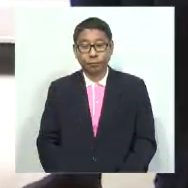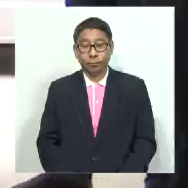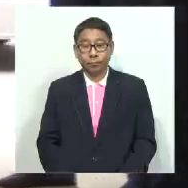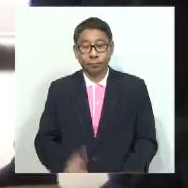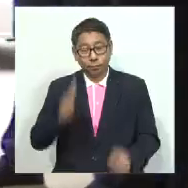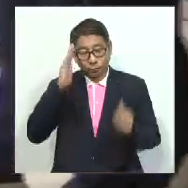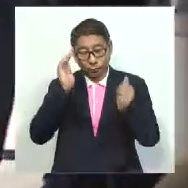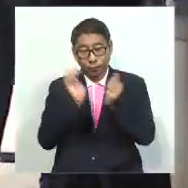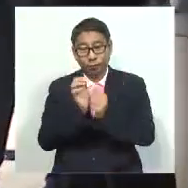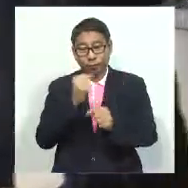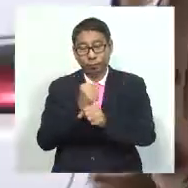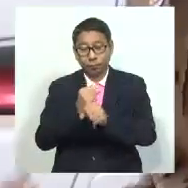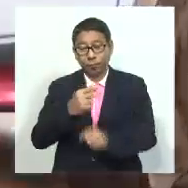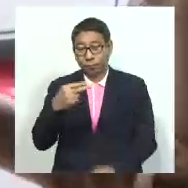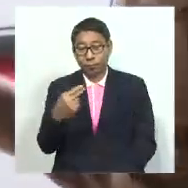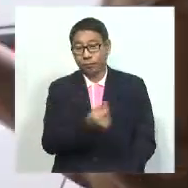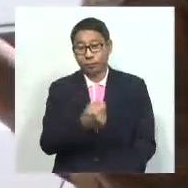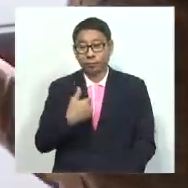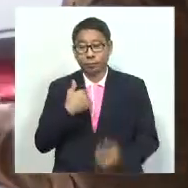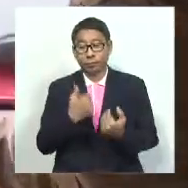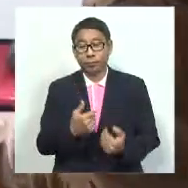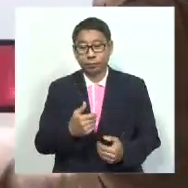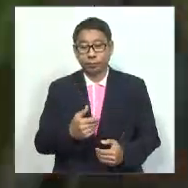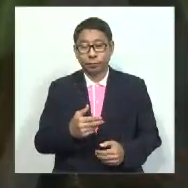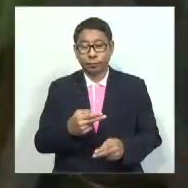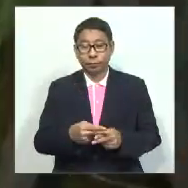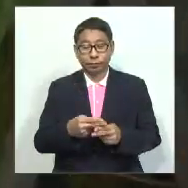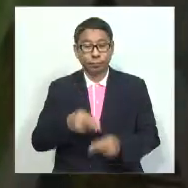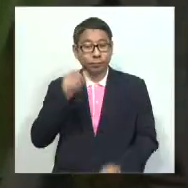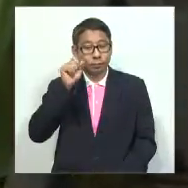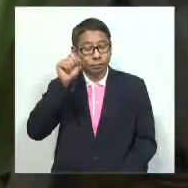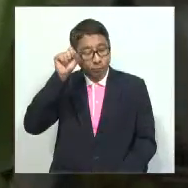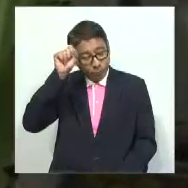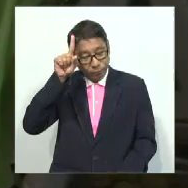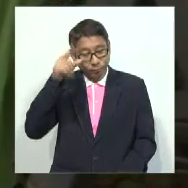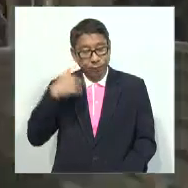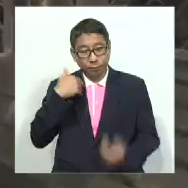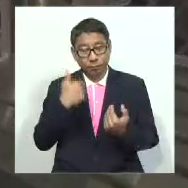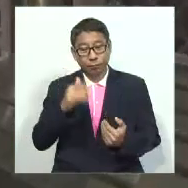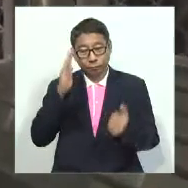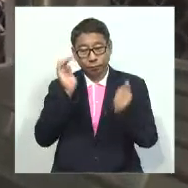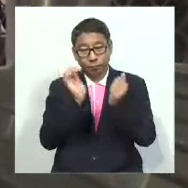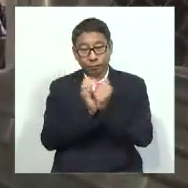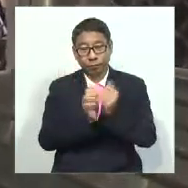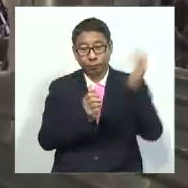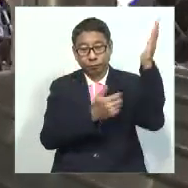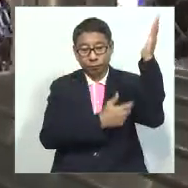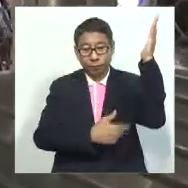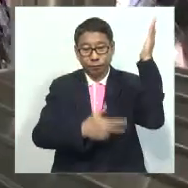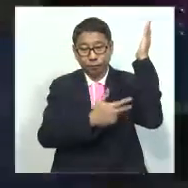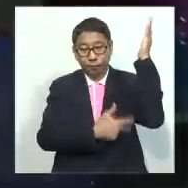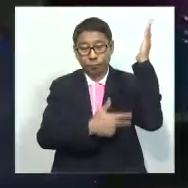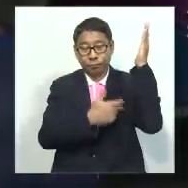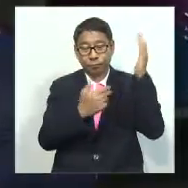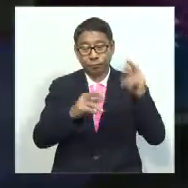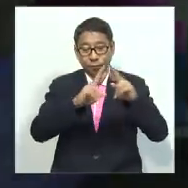ตำรวจก็ทำงานอย่างรวดเร็วนะครับซึ่งทางพลตำรวจเอกศีวราก็ได้ลงพื้นที่จุดเกิดเหตุที่จังหวัดสตูล3จุดด้วยกันนะครับคือร้